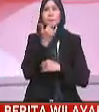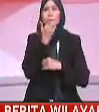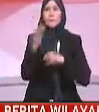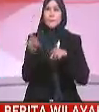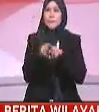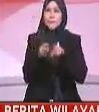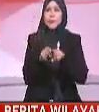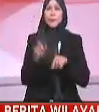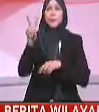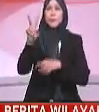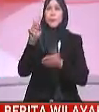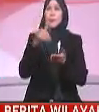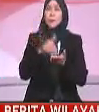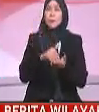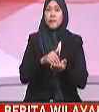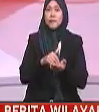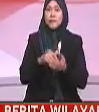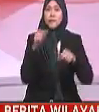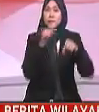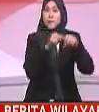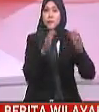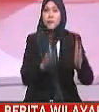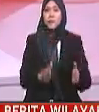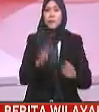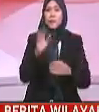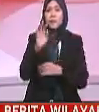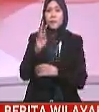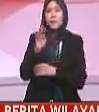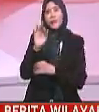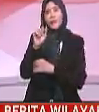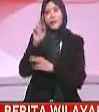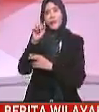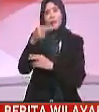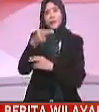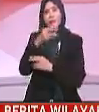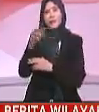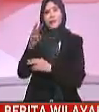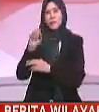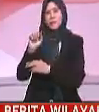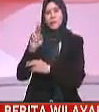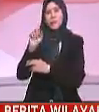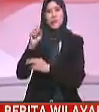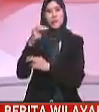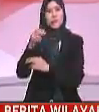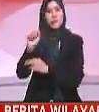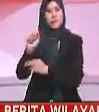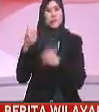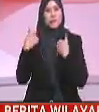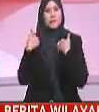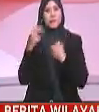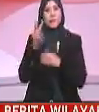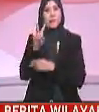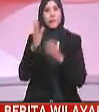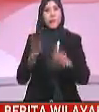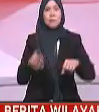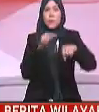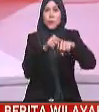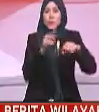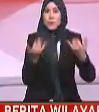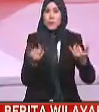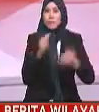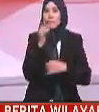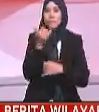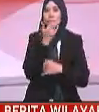sama. 2 lagi tertuduh, Nur Farah Amira Alisham dan Marsha Fatini, yang mempunyai 2 pertuduhan mengaku